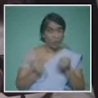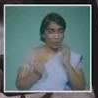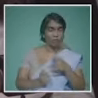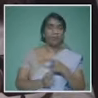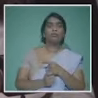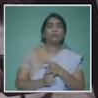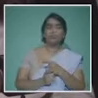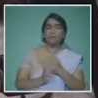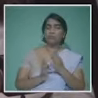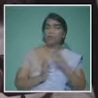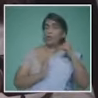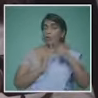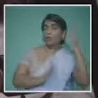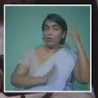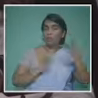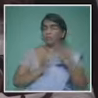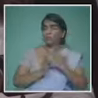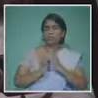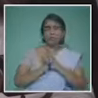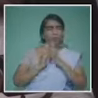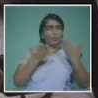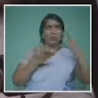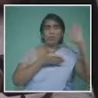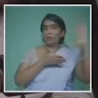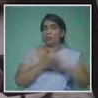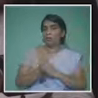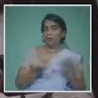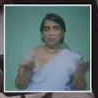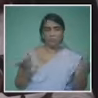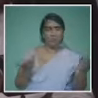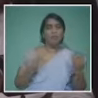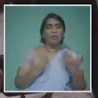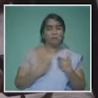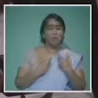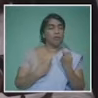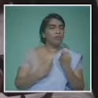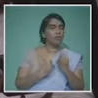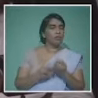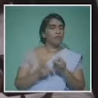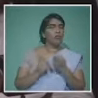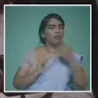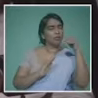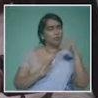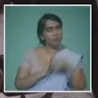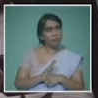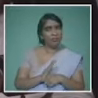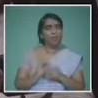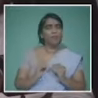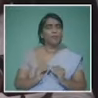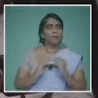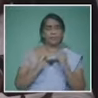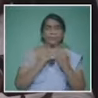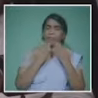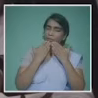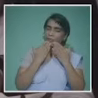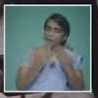දරුවොත් ජාත්‍යන්තරයෙන් කිසිම සහයෝගයක් ලැබෙන්නේ නැහැ අපේ ආර්ථිකය මේ ප්‍රපාතයෙන් බුඩ ගැනීම